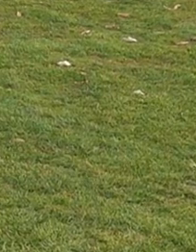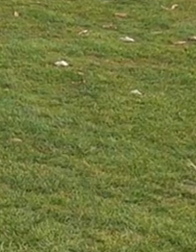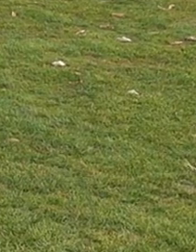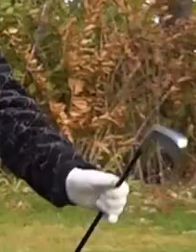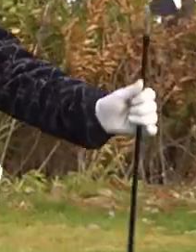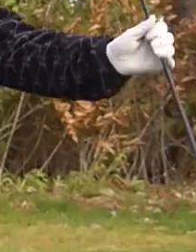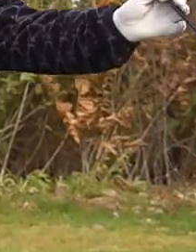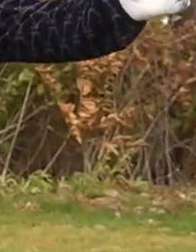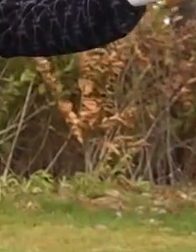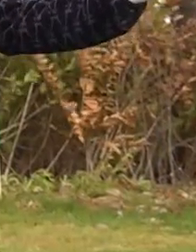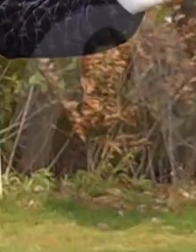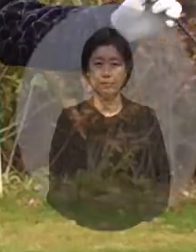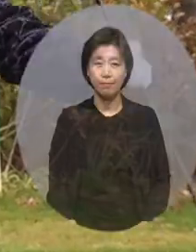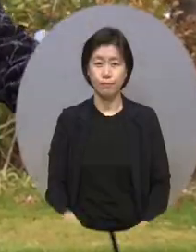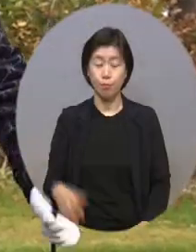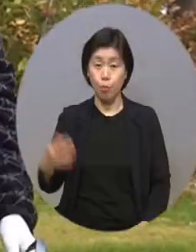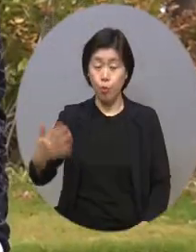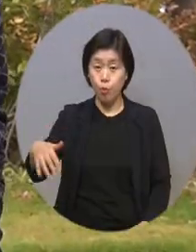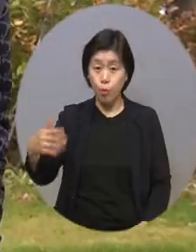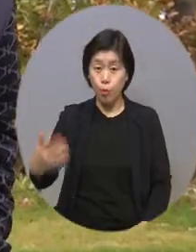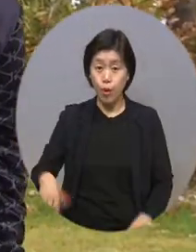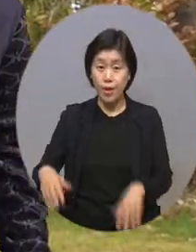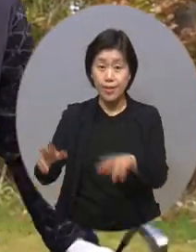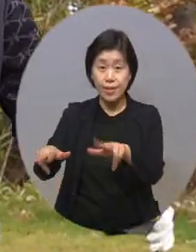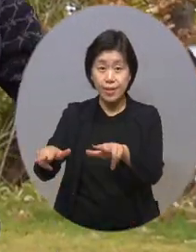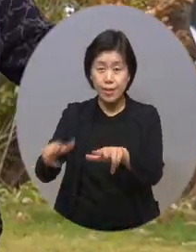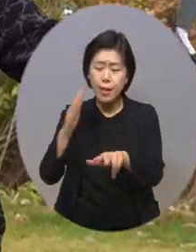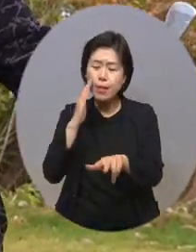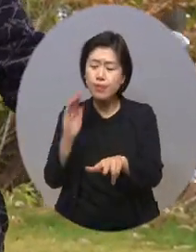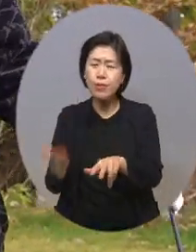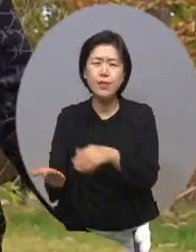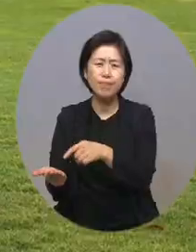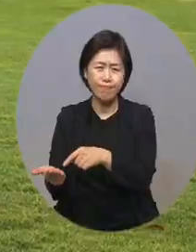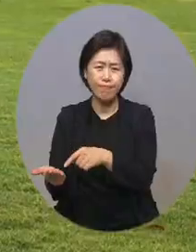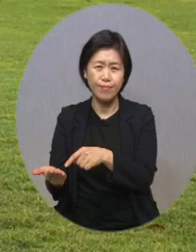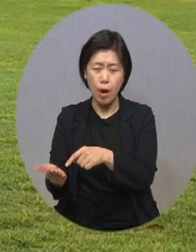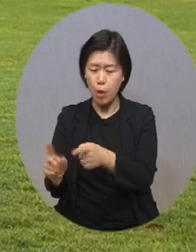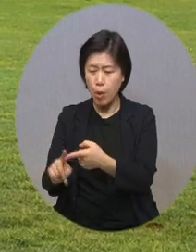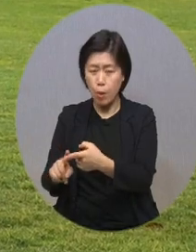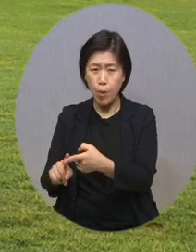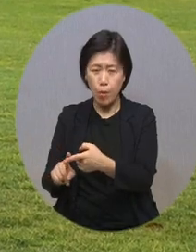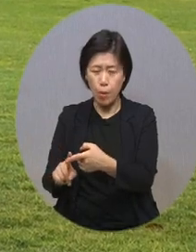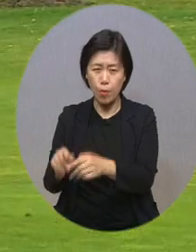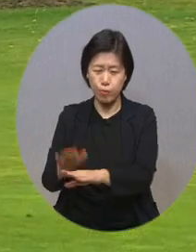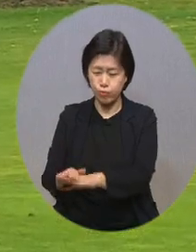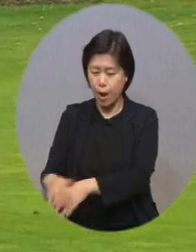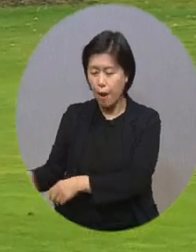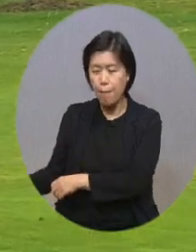아 지금 우와. 나뭇잎을 거두면 안 되니까 같이 찼어요.